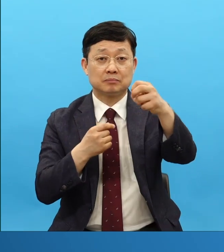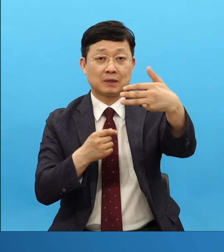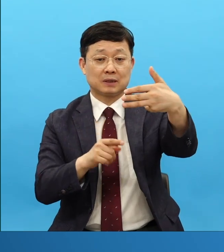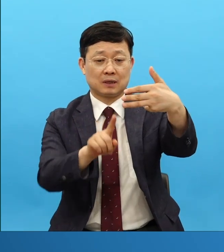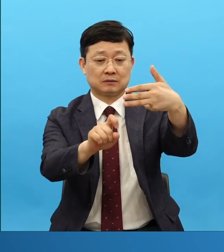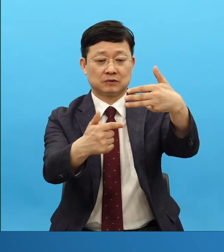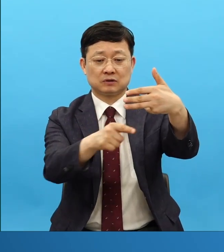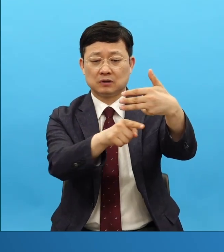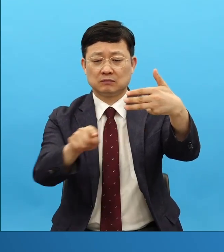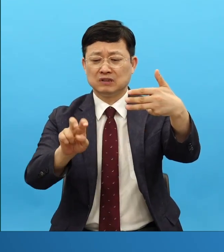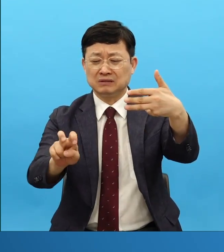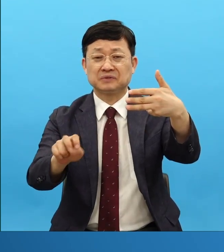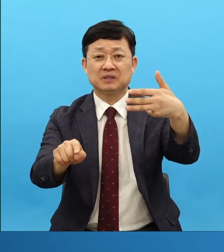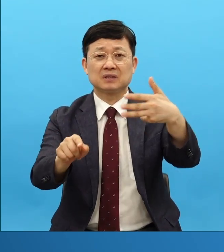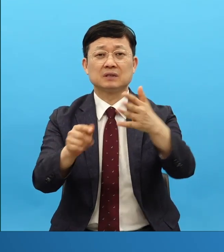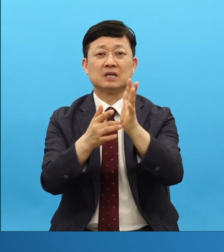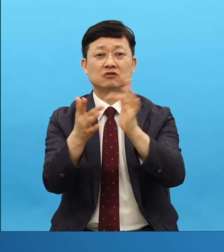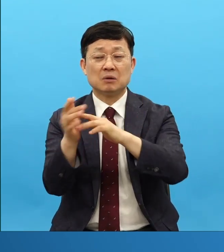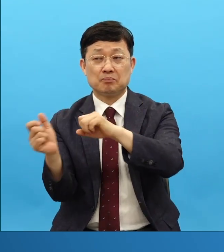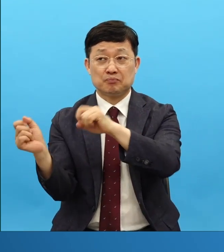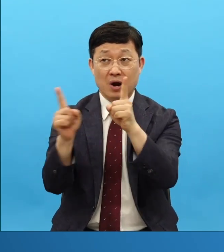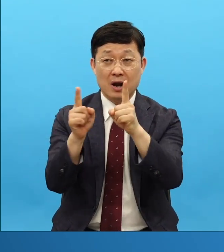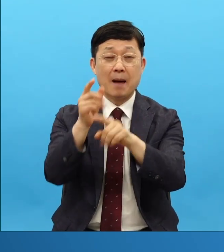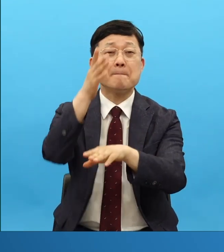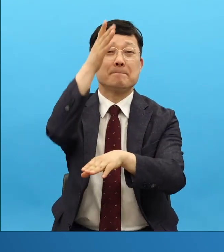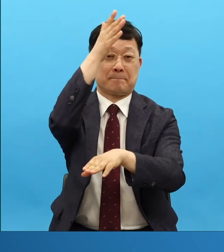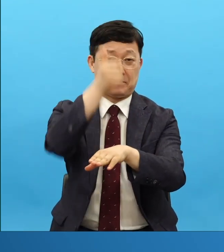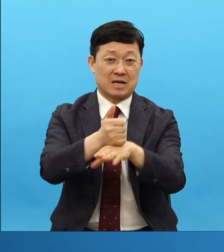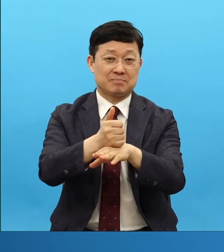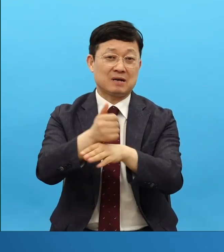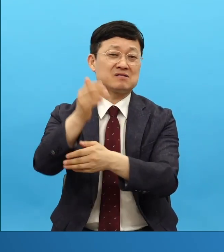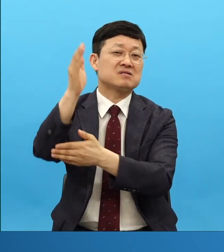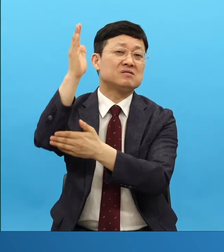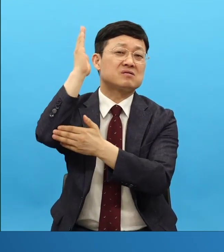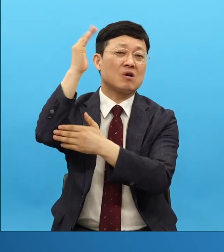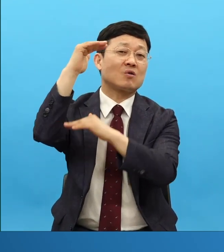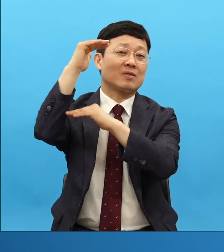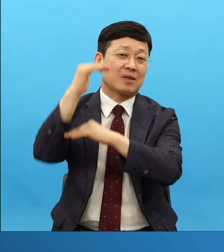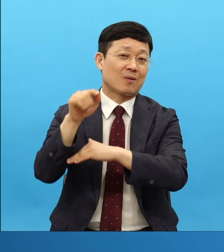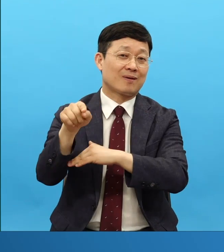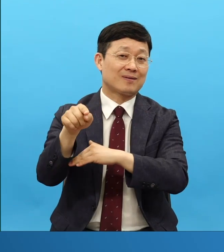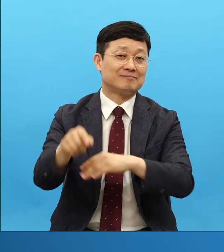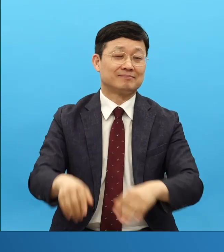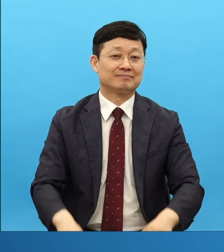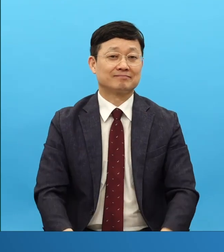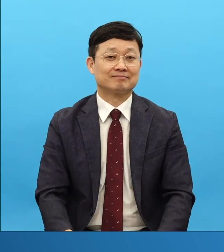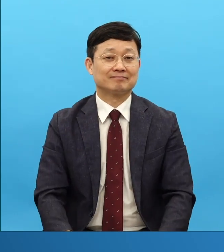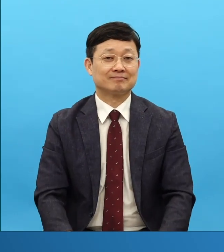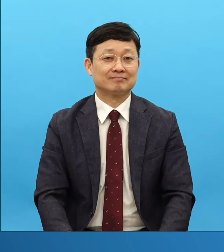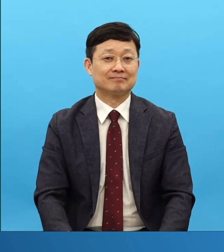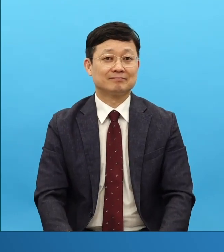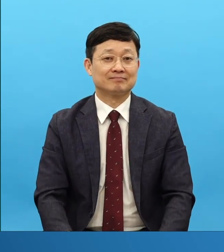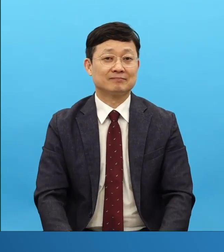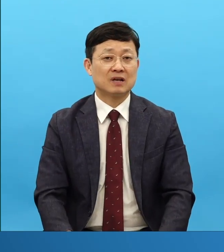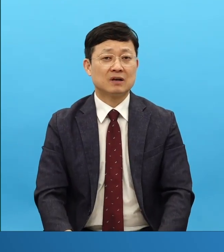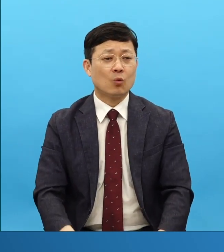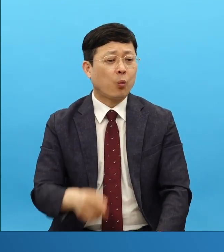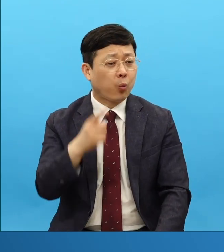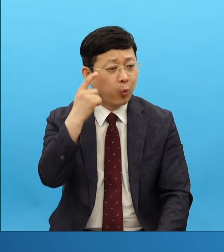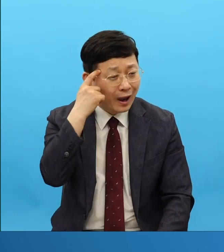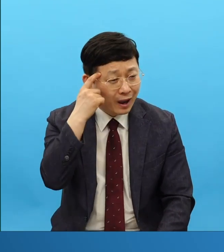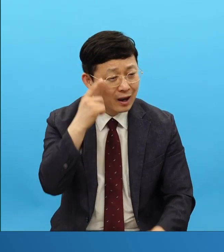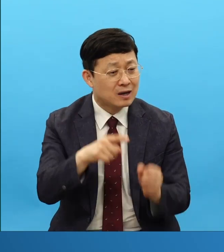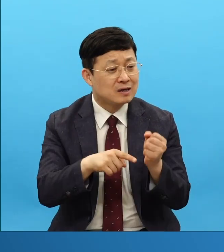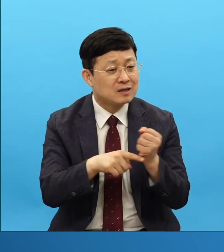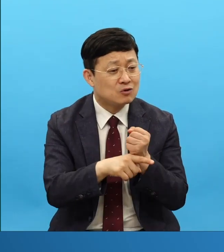부활하시자마자 마지막 하신 말씀 아닙니까? Matthew 20:16-20. As soon as He resurrected, His final words. 왜 이유까지 말했어요? He even told us